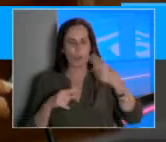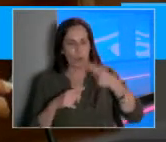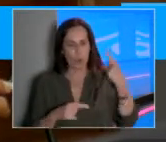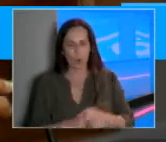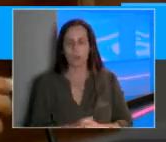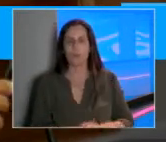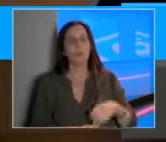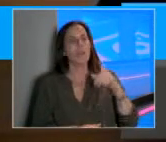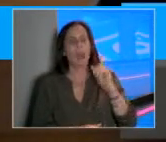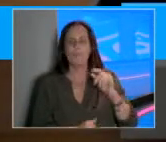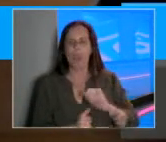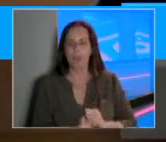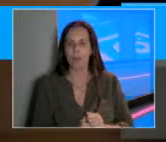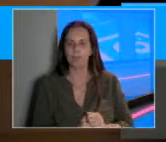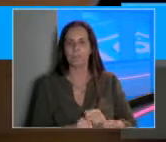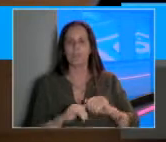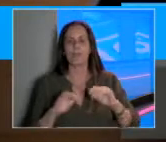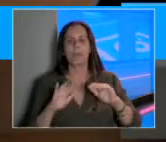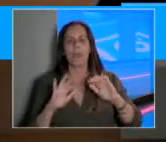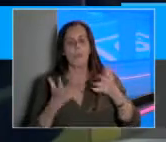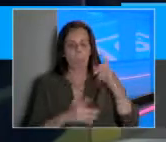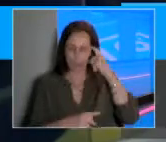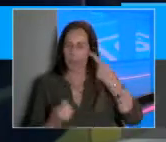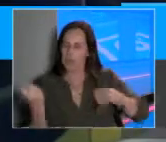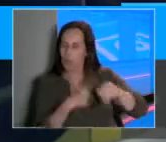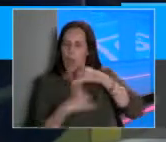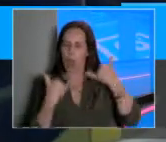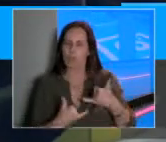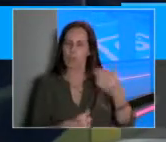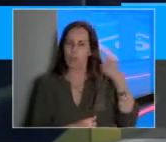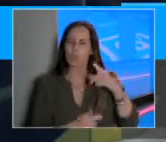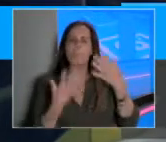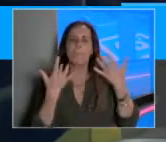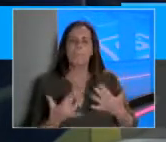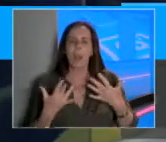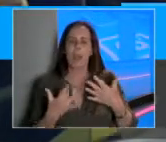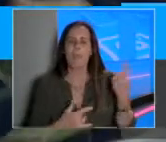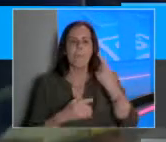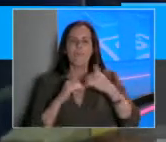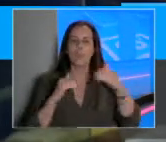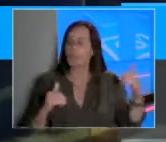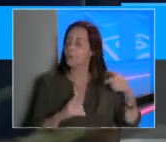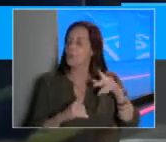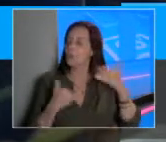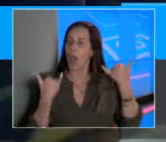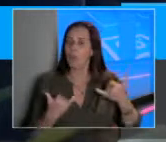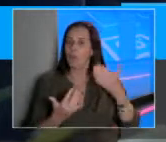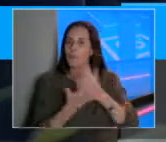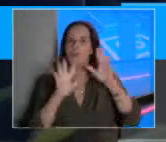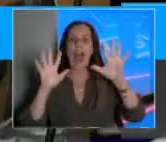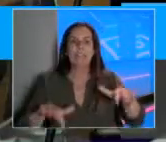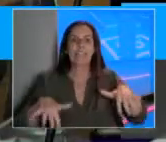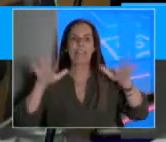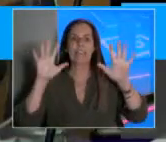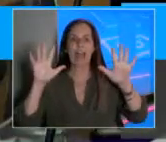מדויקות. אבל מה שמדאיג את כולנו היום זה כמובן מספר המבודדים, אנחנו מדברים על היום כבר על